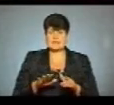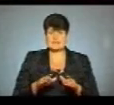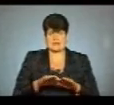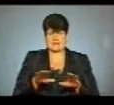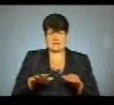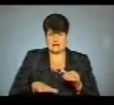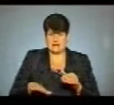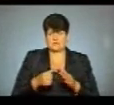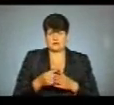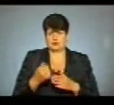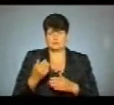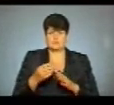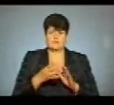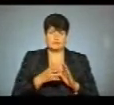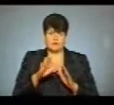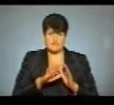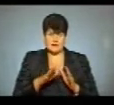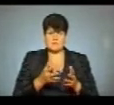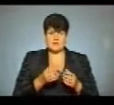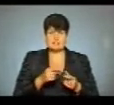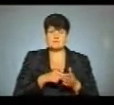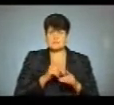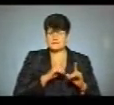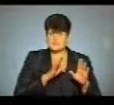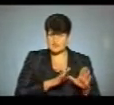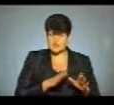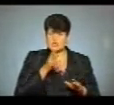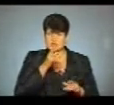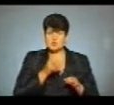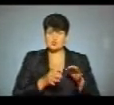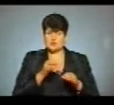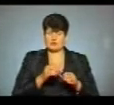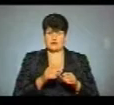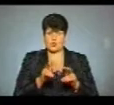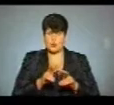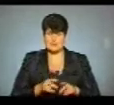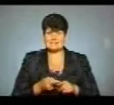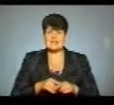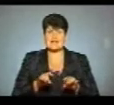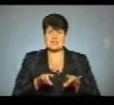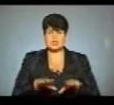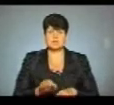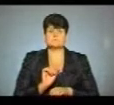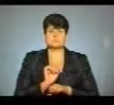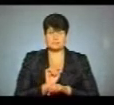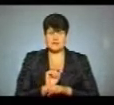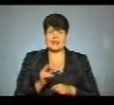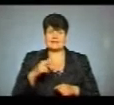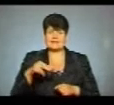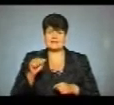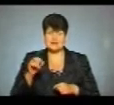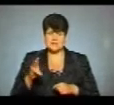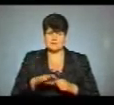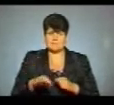прийняли 30 липня на виконкомі міськради. На час судових розглядів це рішення призупинили. Зазначу, дачні ділянки